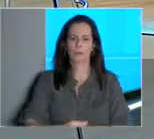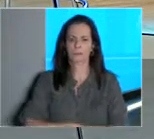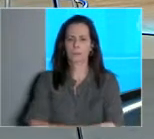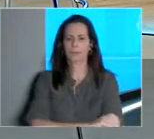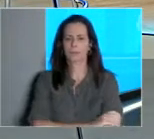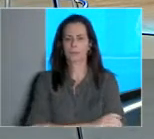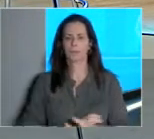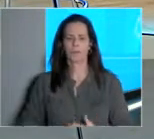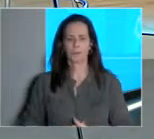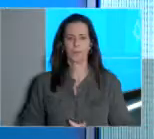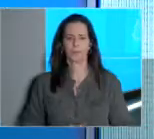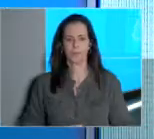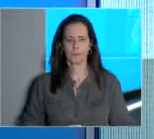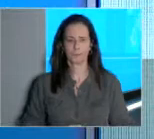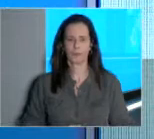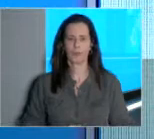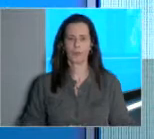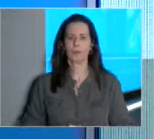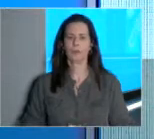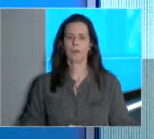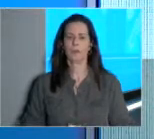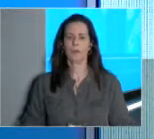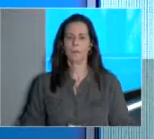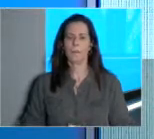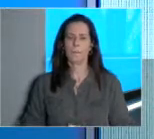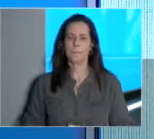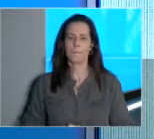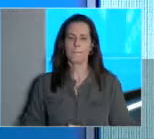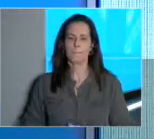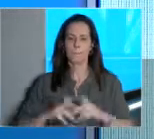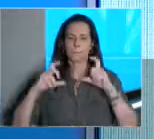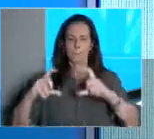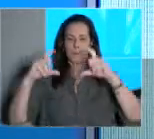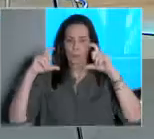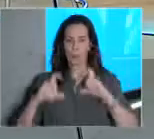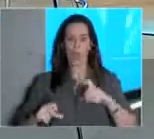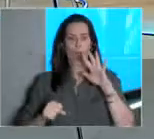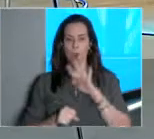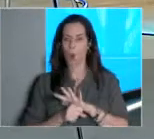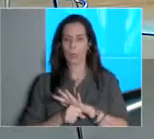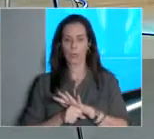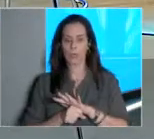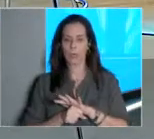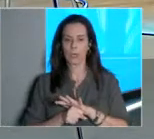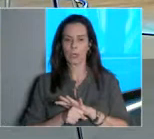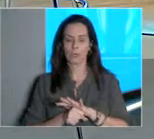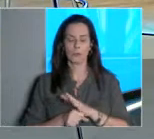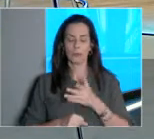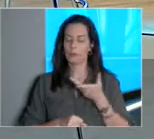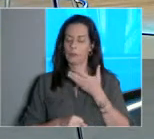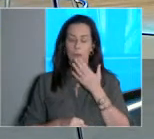כמובן, נתניהו יהיה פרטנר. בצל פרשת האונס הקבוצתי, החגיגה של התיירים